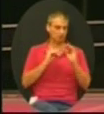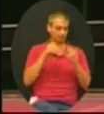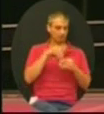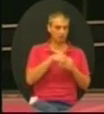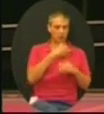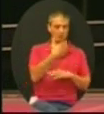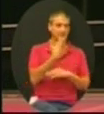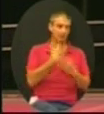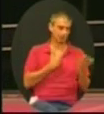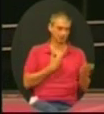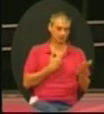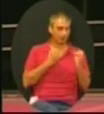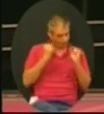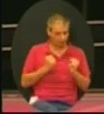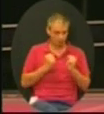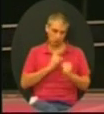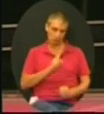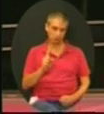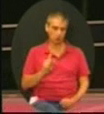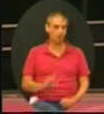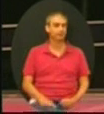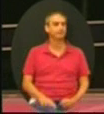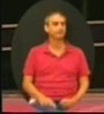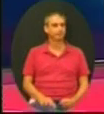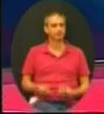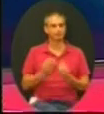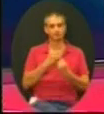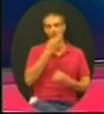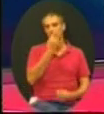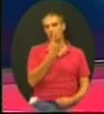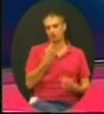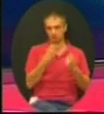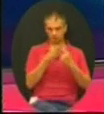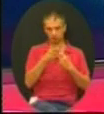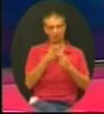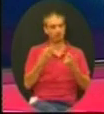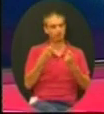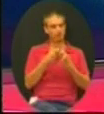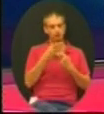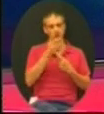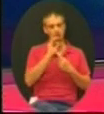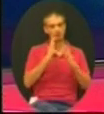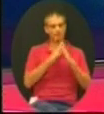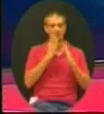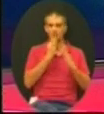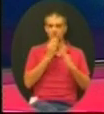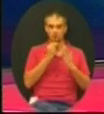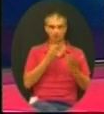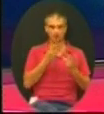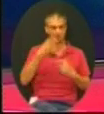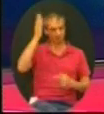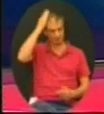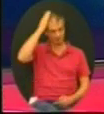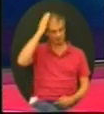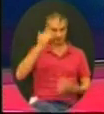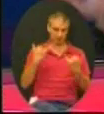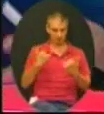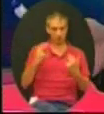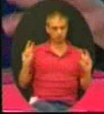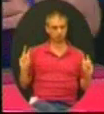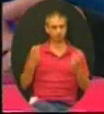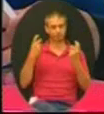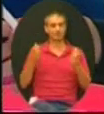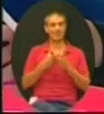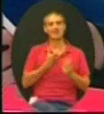בתוך מדינת ישראל, בטוח שלא. אוקיי, טוב. עכשיו עוד שאלה אחת בהקשר הזה, וזה דווקא בהקשר גם של הבית היהודי. נפתלי בנט היום מכנס